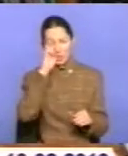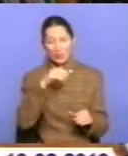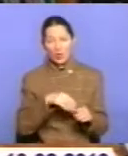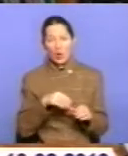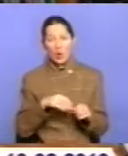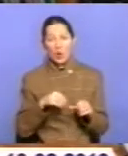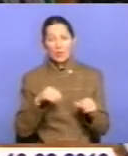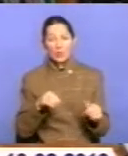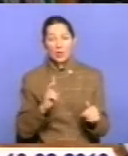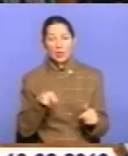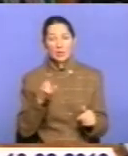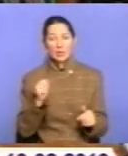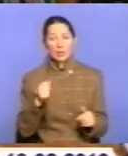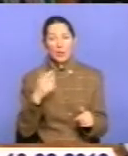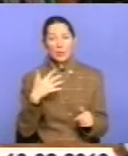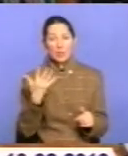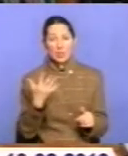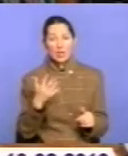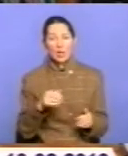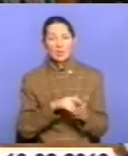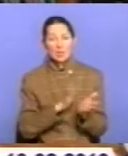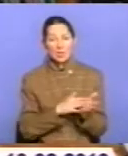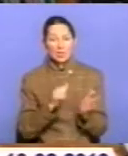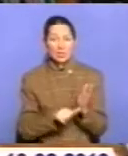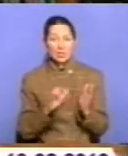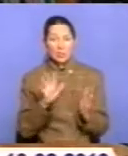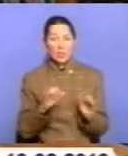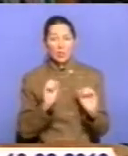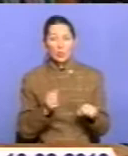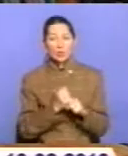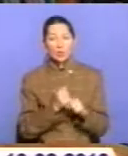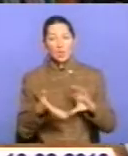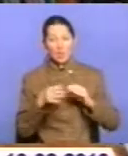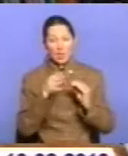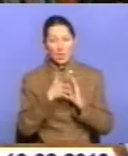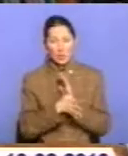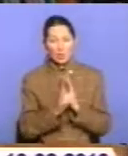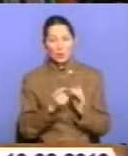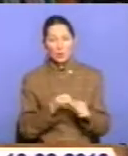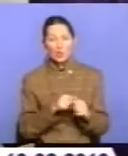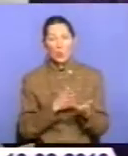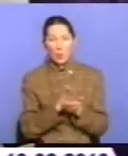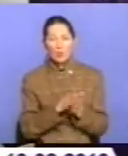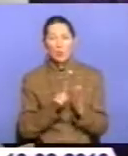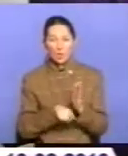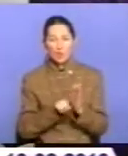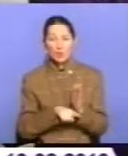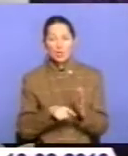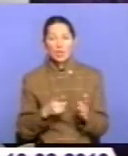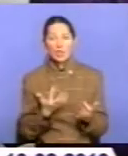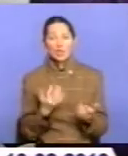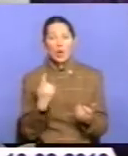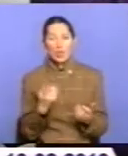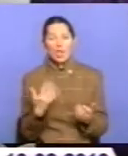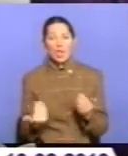гривні, реєстрація земельної ділянки – 65, то можна зробити аналіз, що це послуги трошки здешевшили. Ще одне